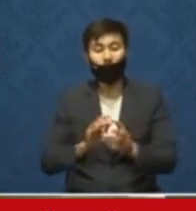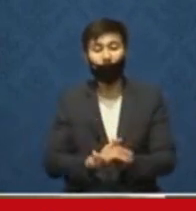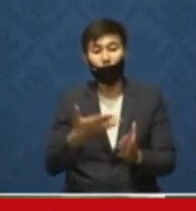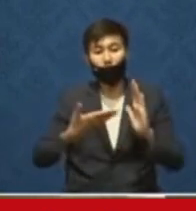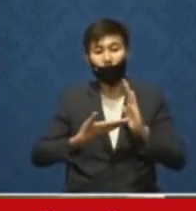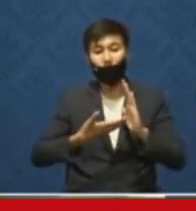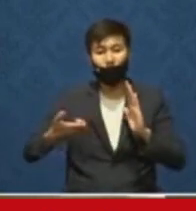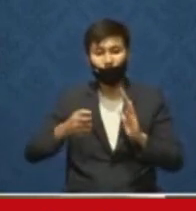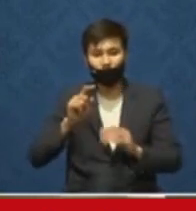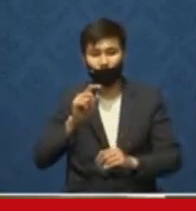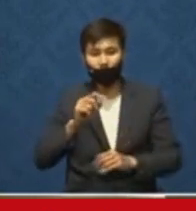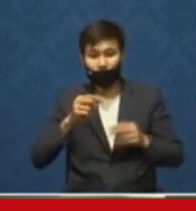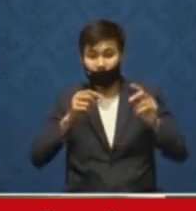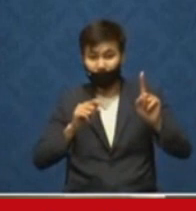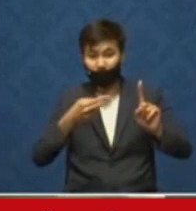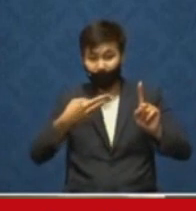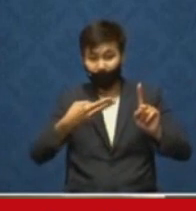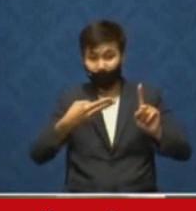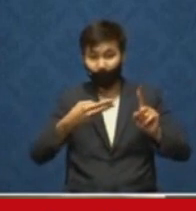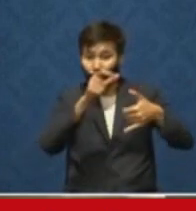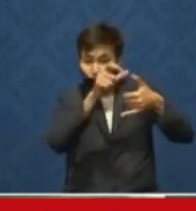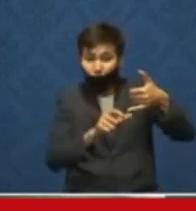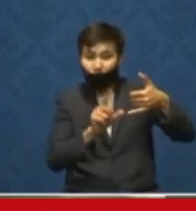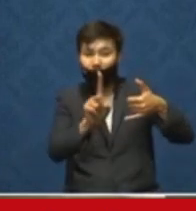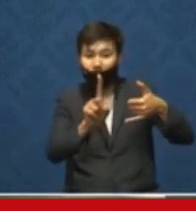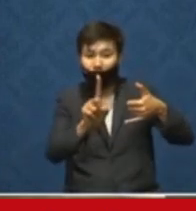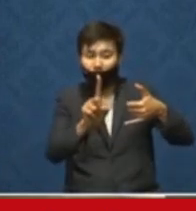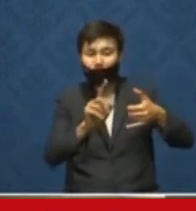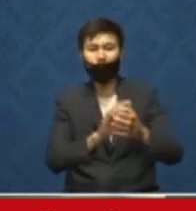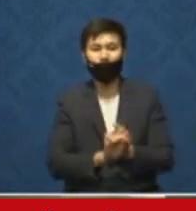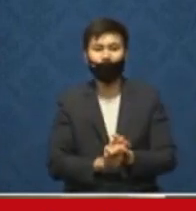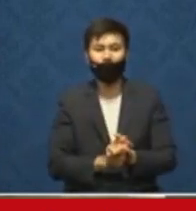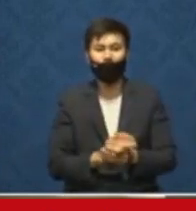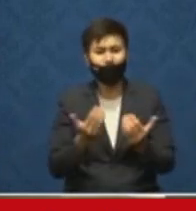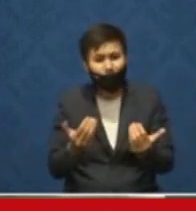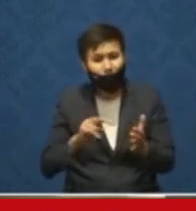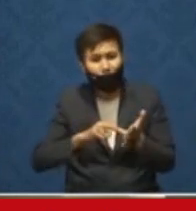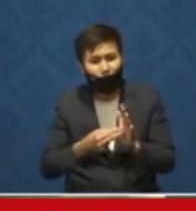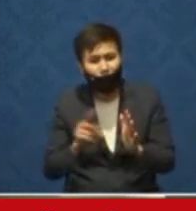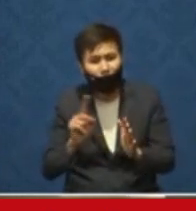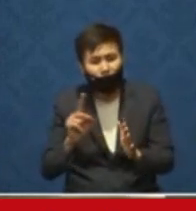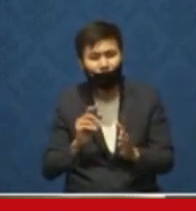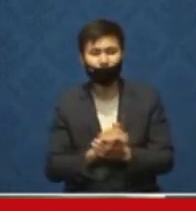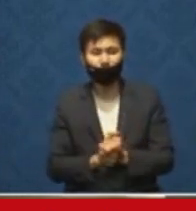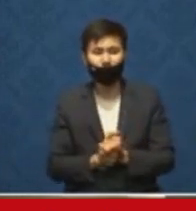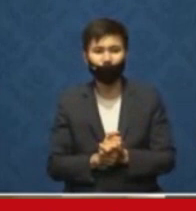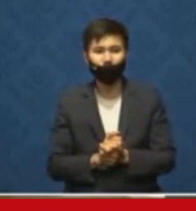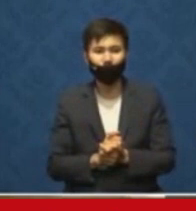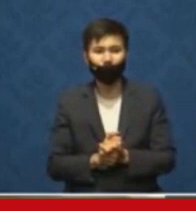กล่องคือ 400บาทกับข้าวกล่องจะเบิกเกือบ 1หมื่นหัว